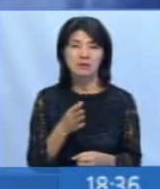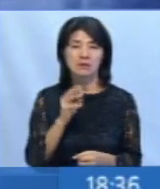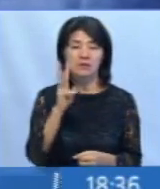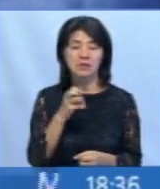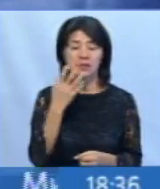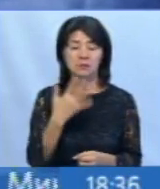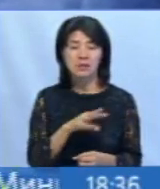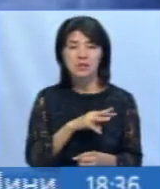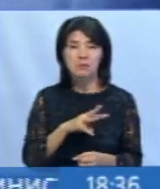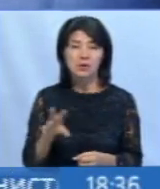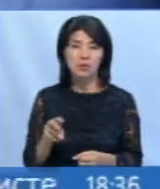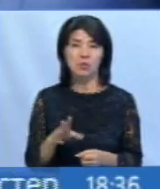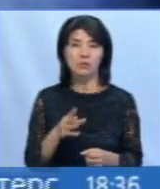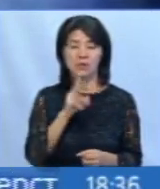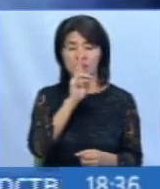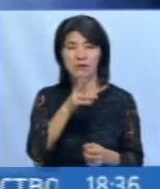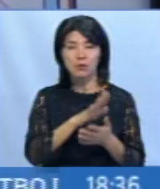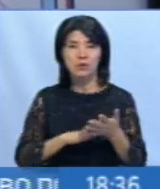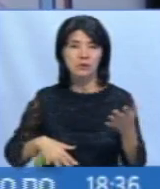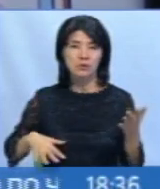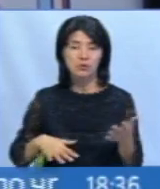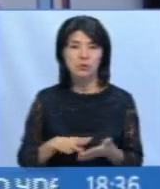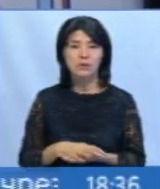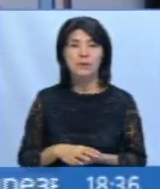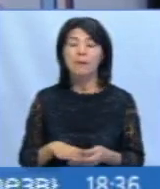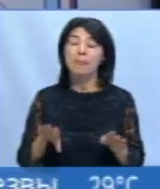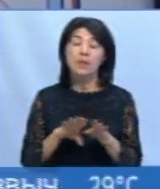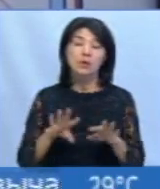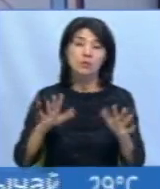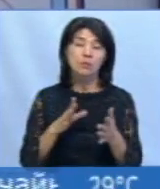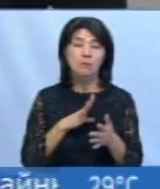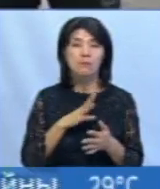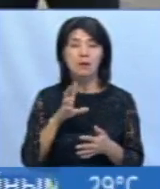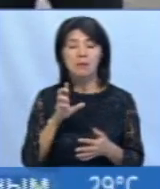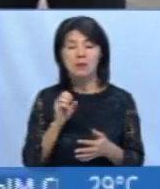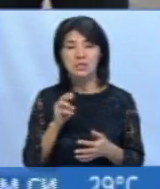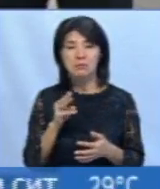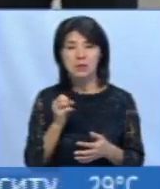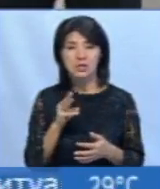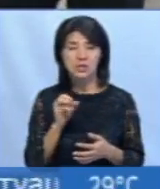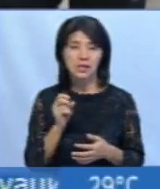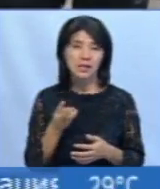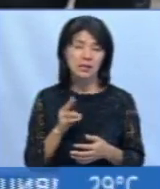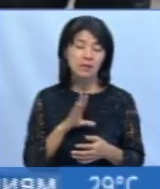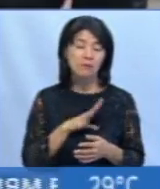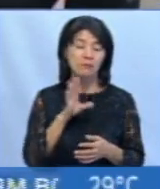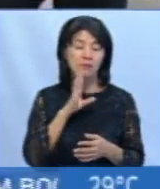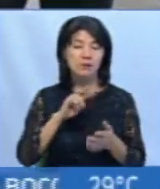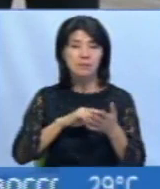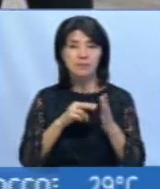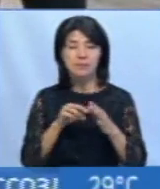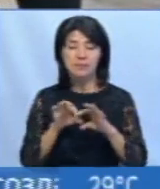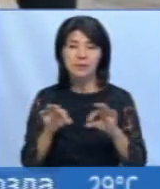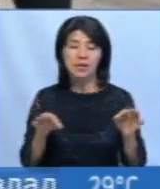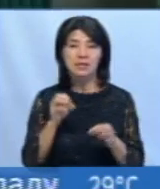миллион теңгенің жобаны екі жылға созып. С такой же ситуацией столкнулись в селе Башмачное Железинского района. Проект по строительству водопровода здесь рассчитали на 13